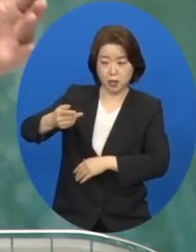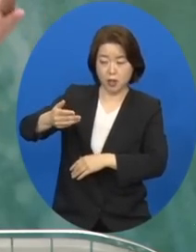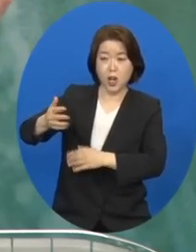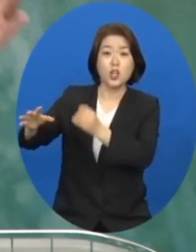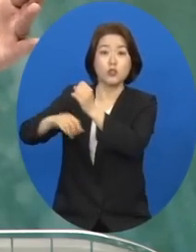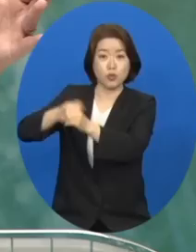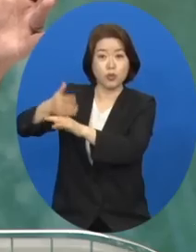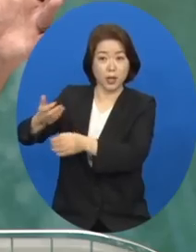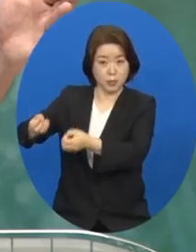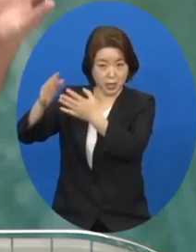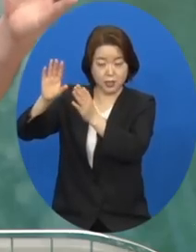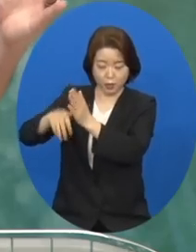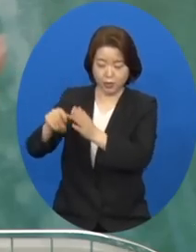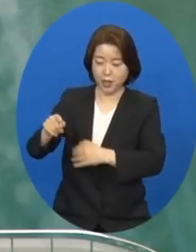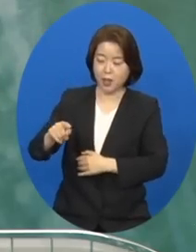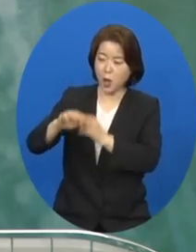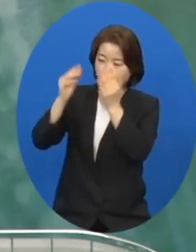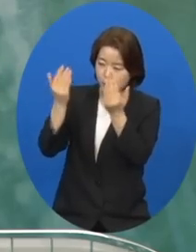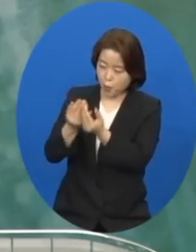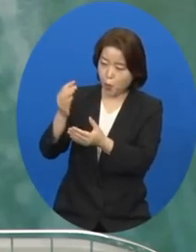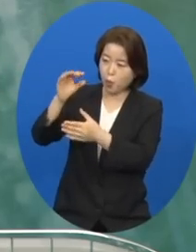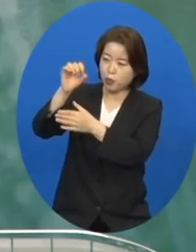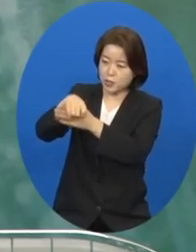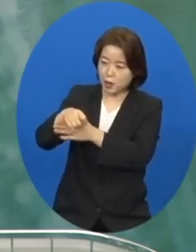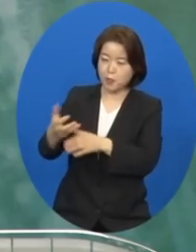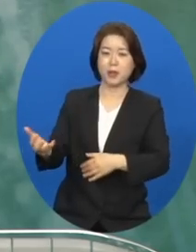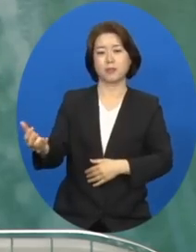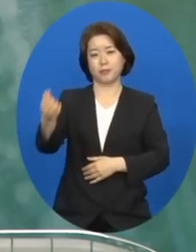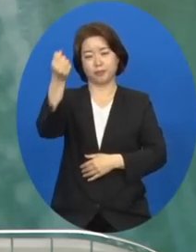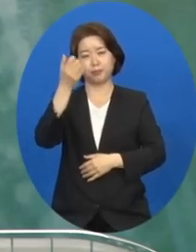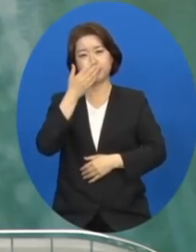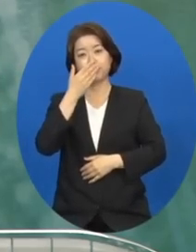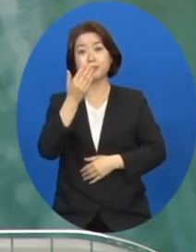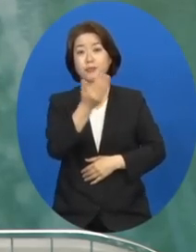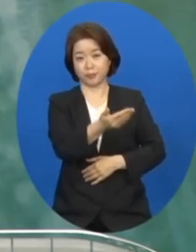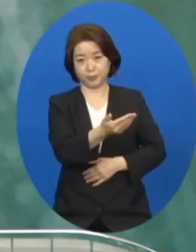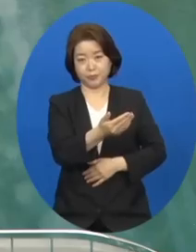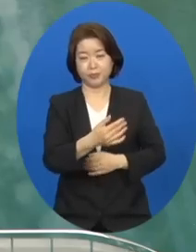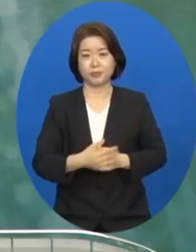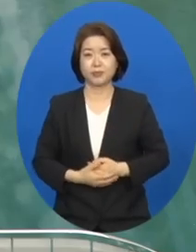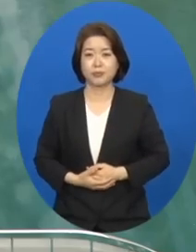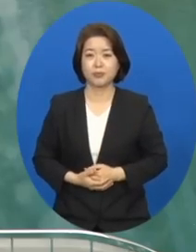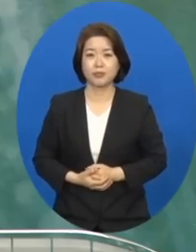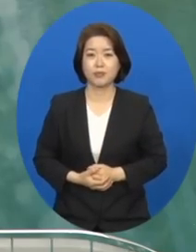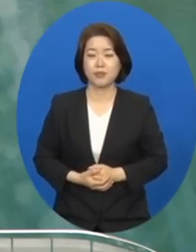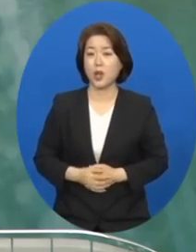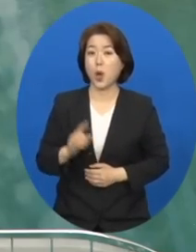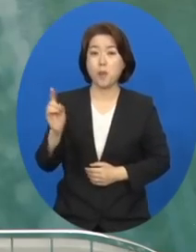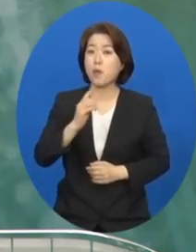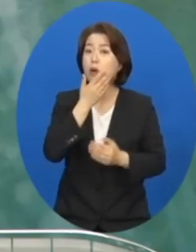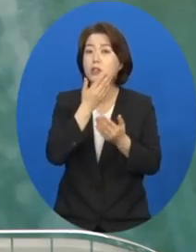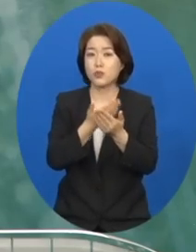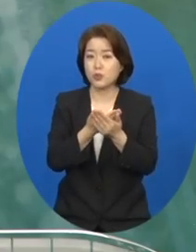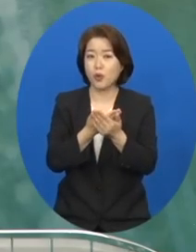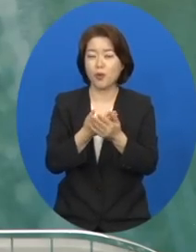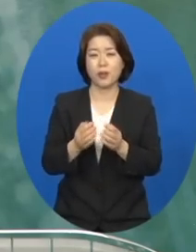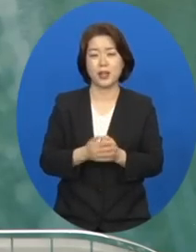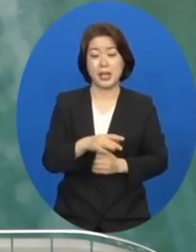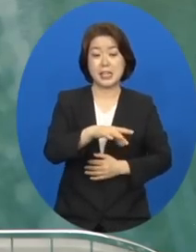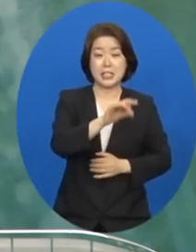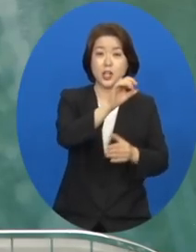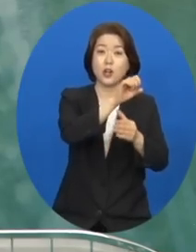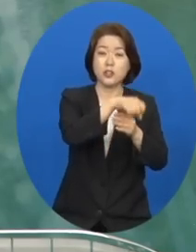그 모든 열매는 너희가 누리게 될 것이다 라고 하는 겁니다 그러므로 무엇이 중의 하냐면 첫